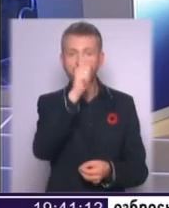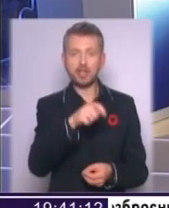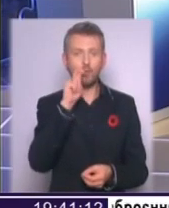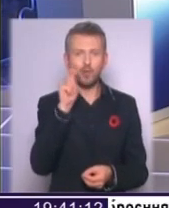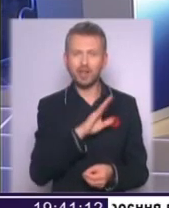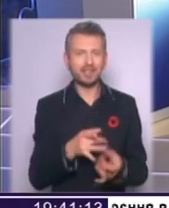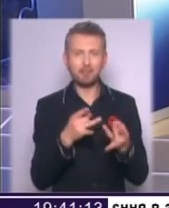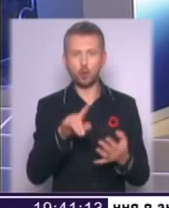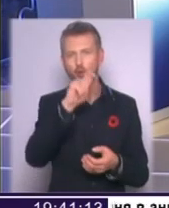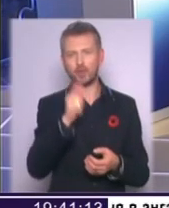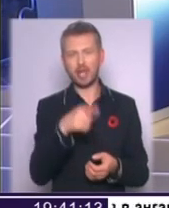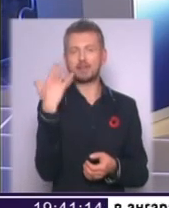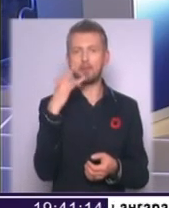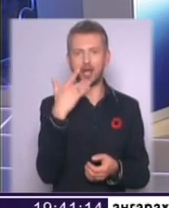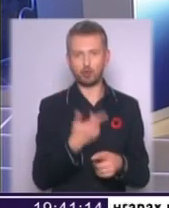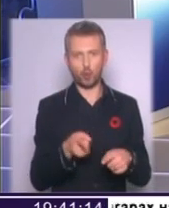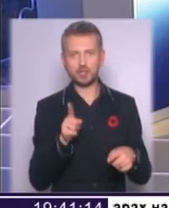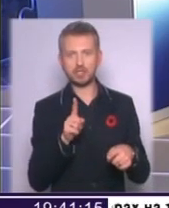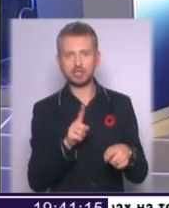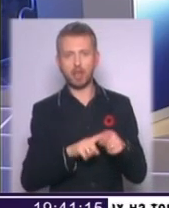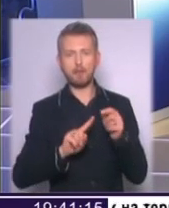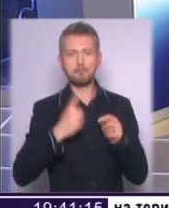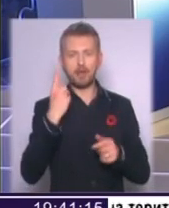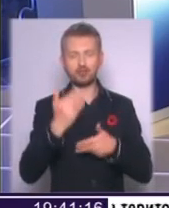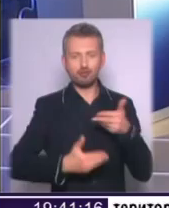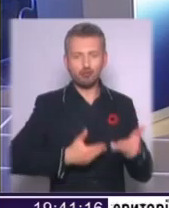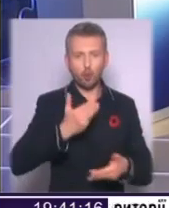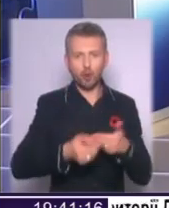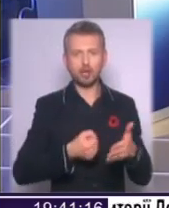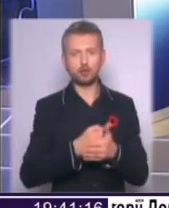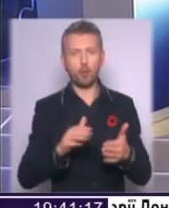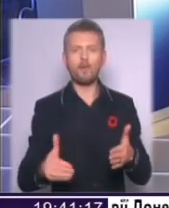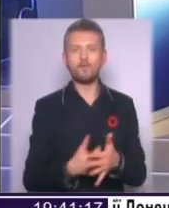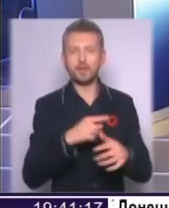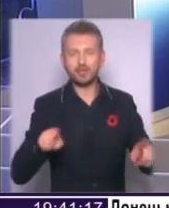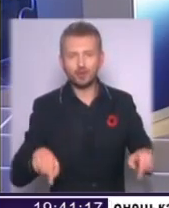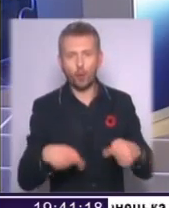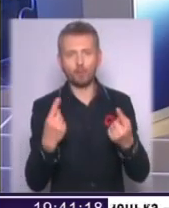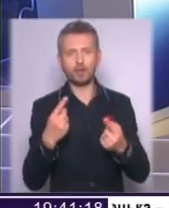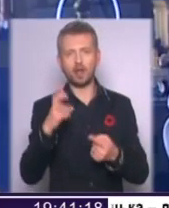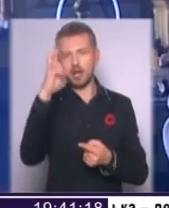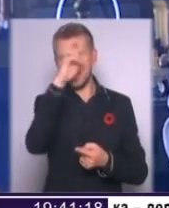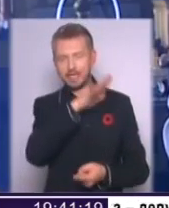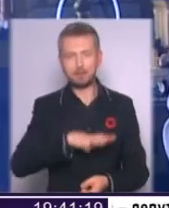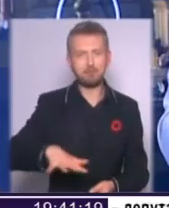не просто війна з Америкою, це перші кроки до відновлення імперії і в свідомості, і